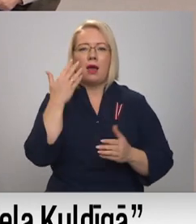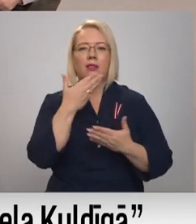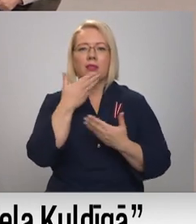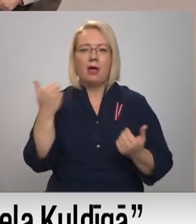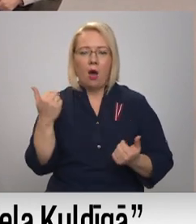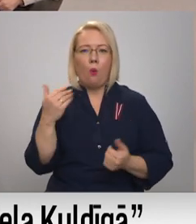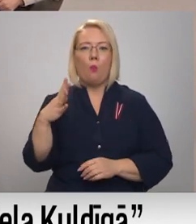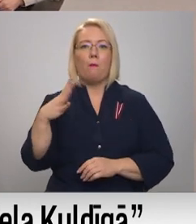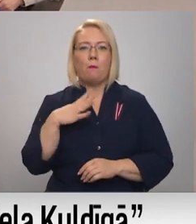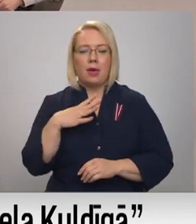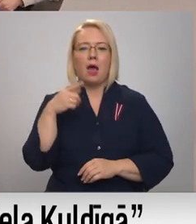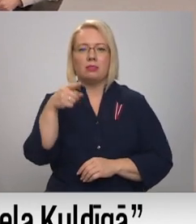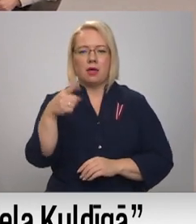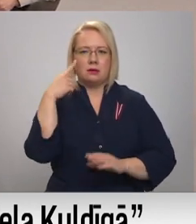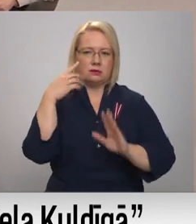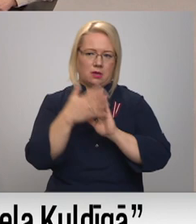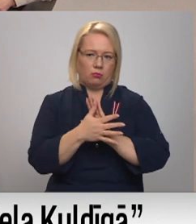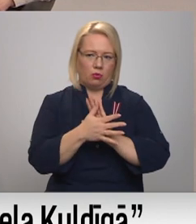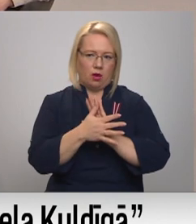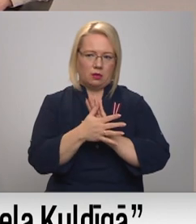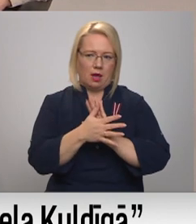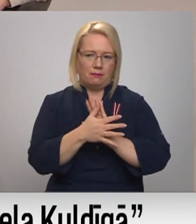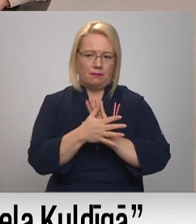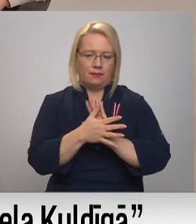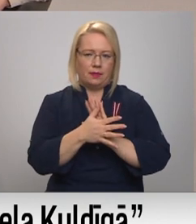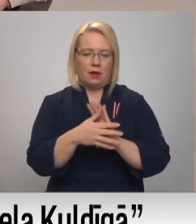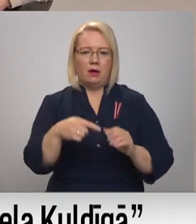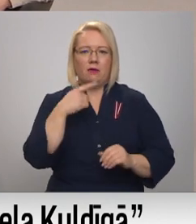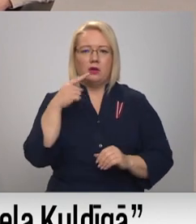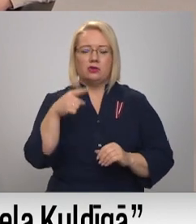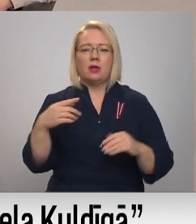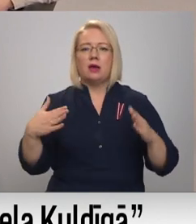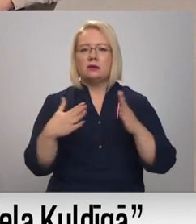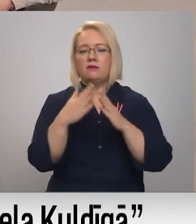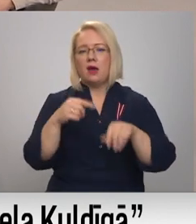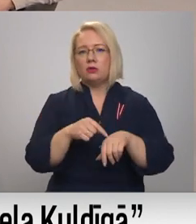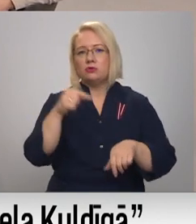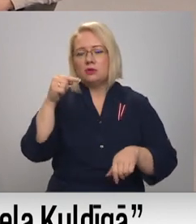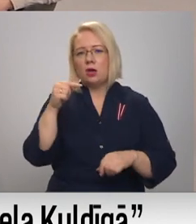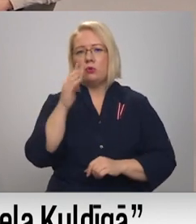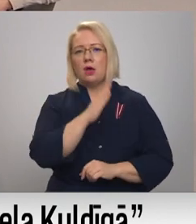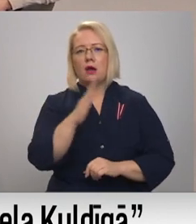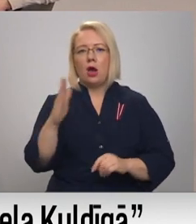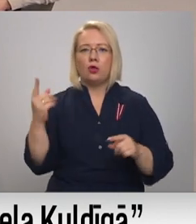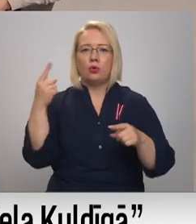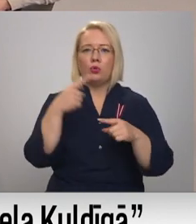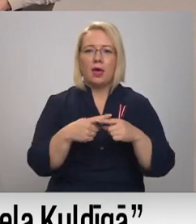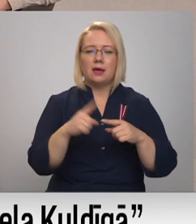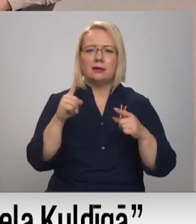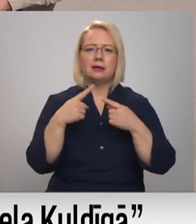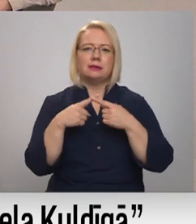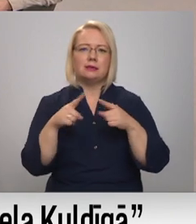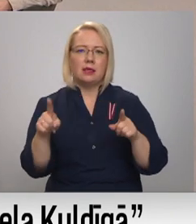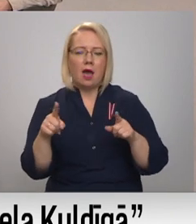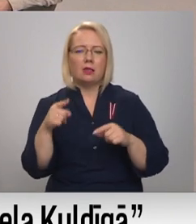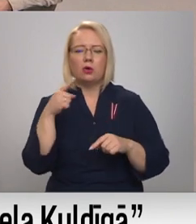bijis un nav. Kā ar šo tiešām svētku? Nu, ka, ar tādu svētku sajūtu viņi ir katreiz savādāk, jo par